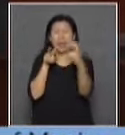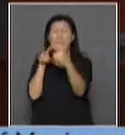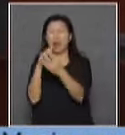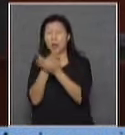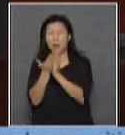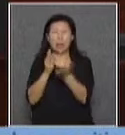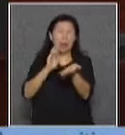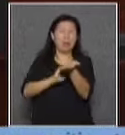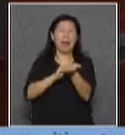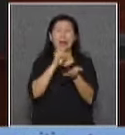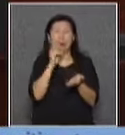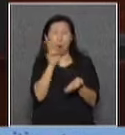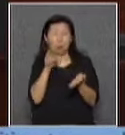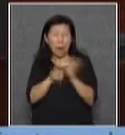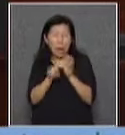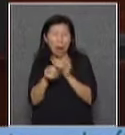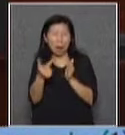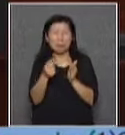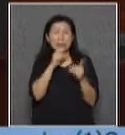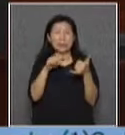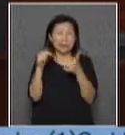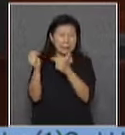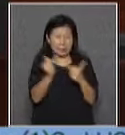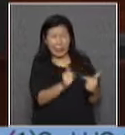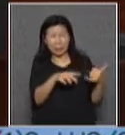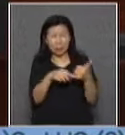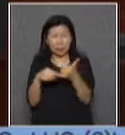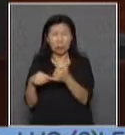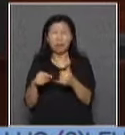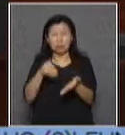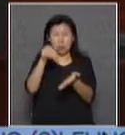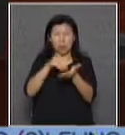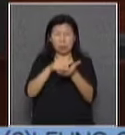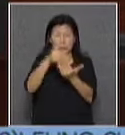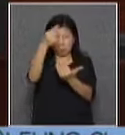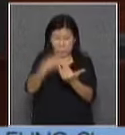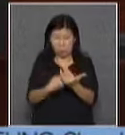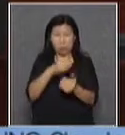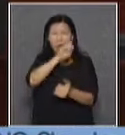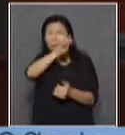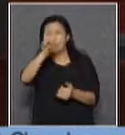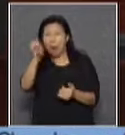療方面嘅不足呢，就繼續呢個拖延，以呢一個嘅制定政策同埋以諮詢為名